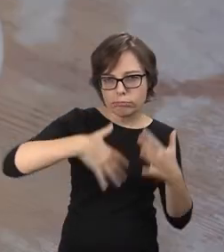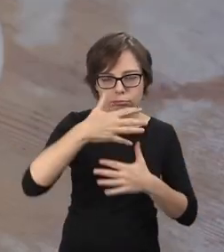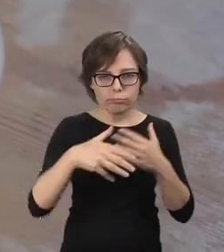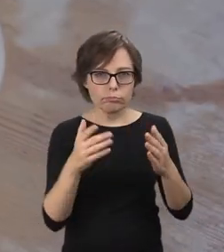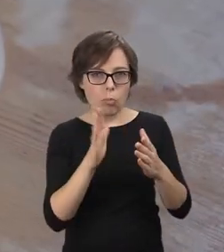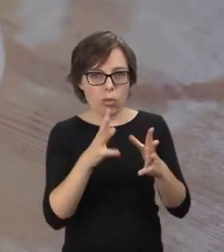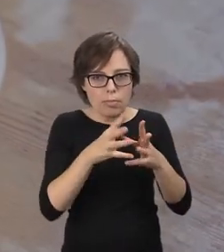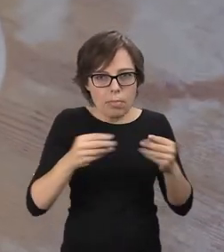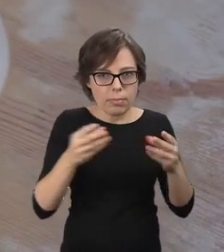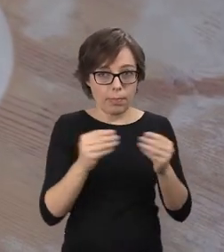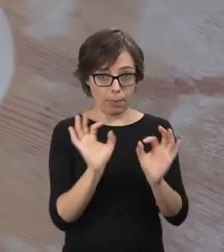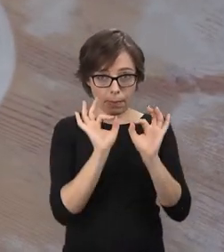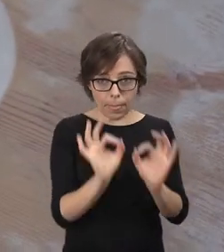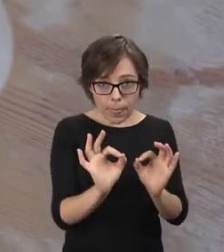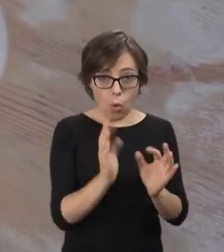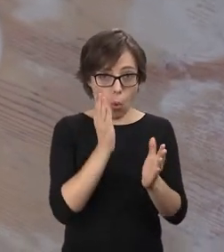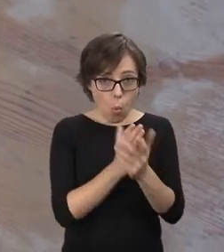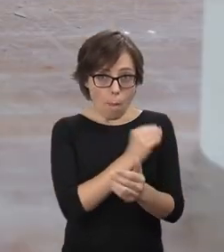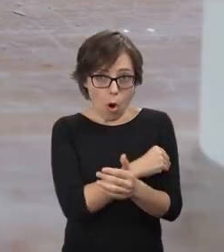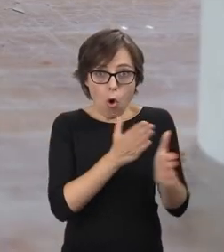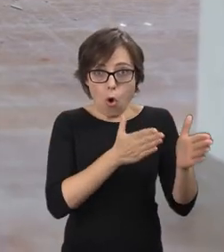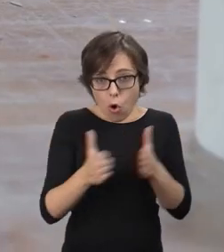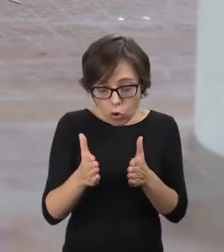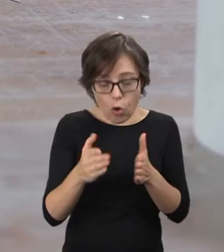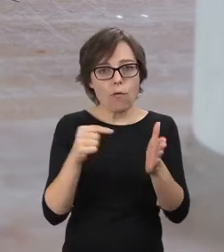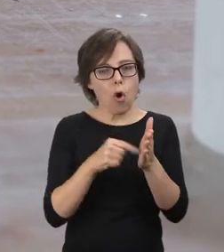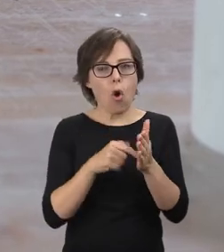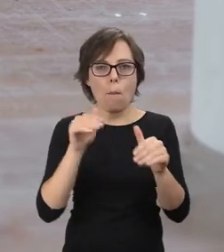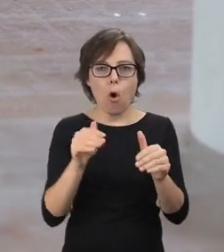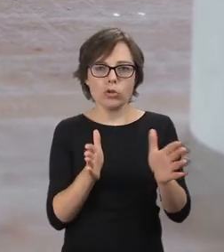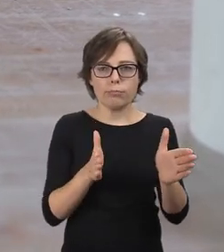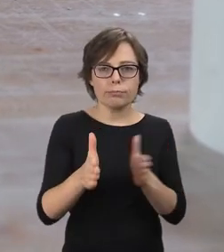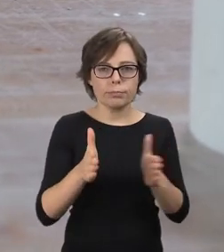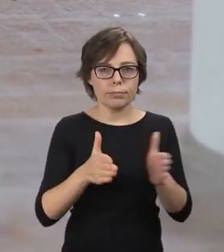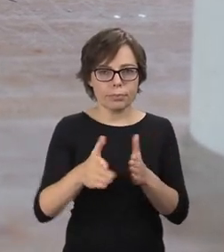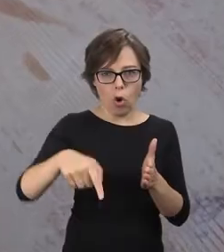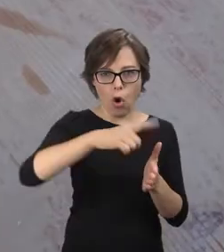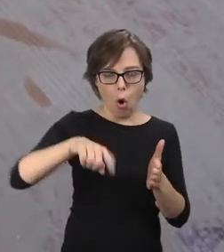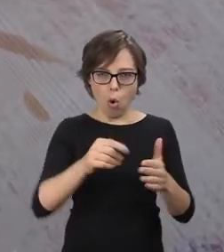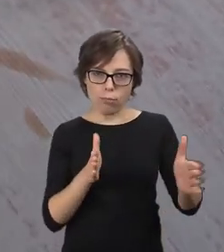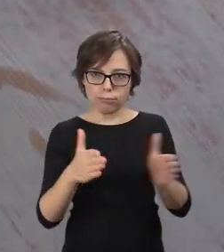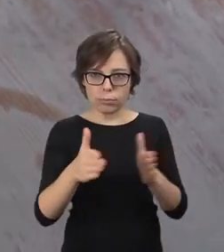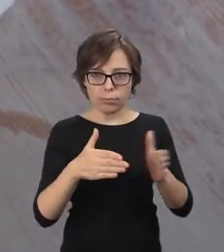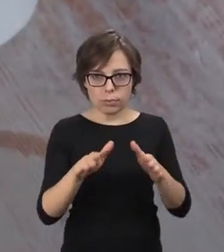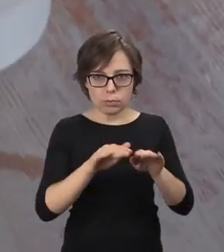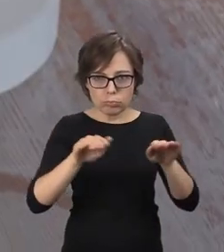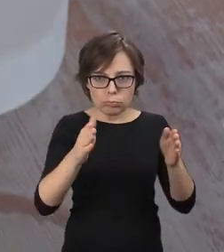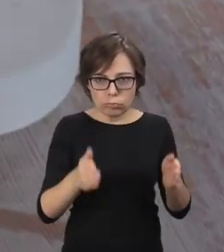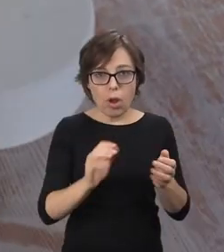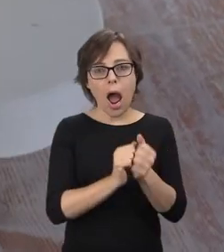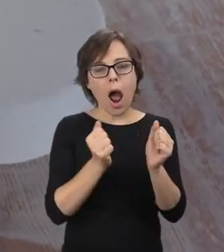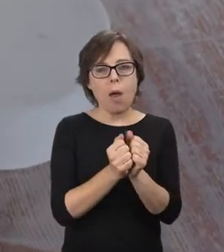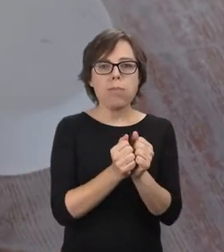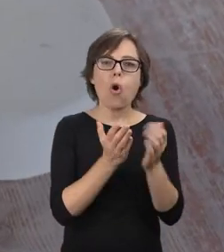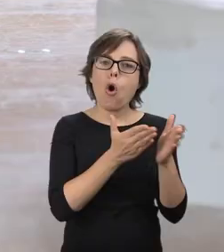uzyskać plastyczną glinkę. Później, kiedy już mamy te materiały, możemy na przykład wytoczyć coś na kole albo odlać